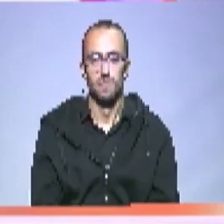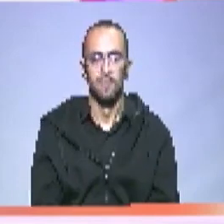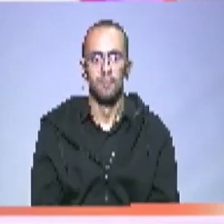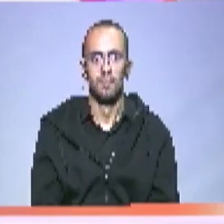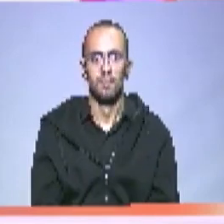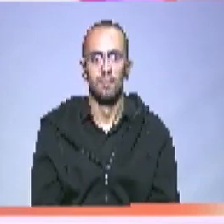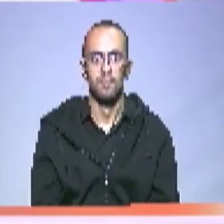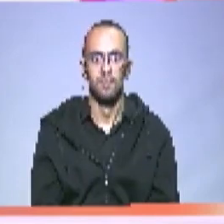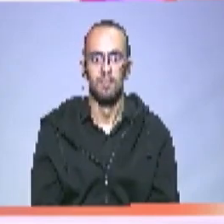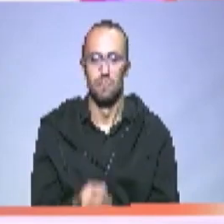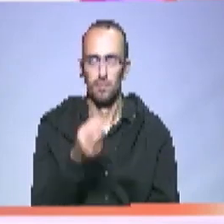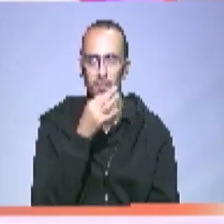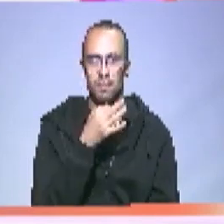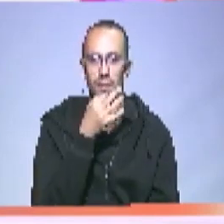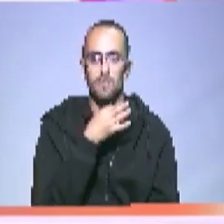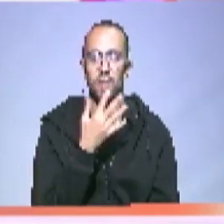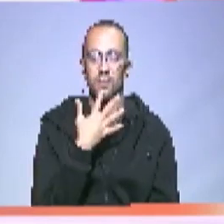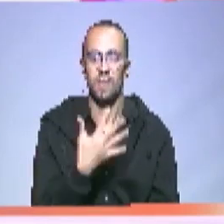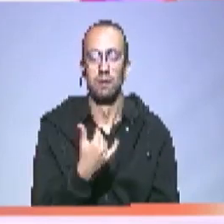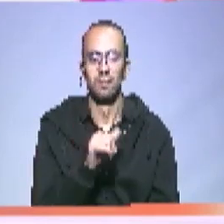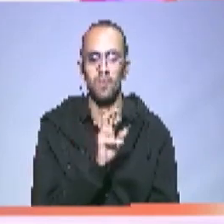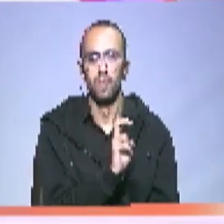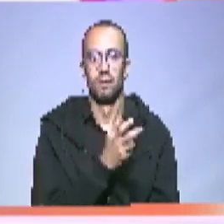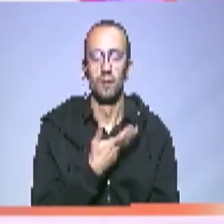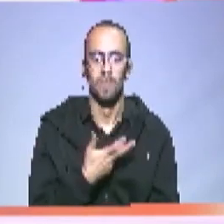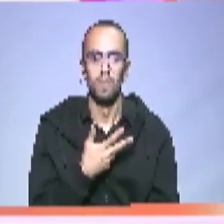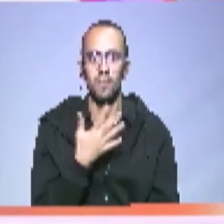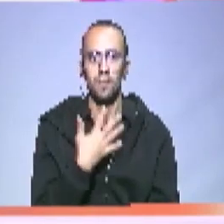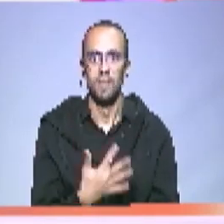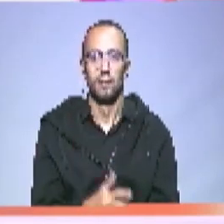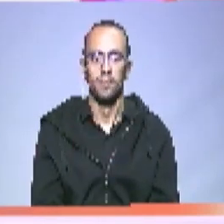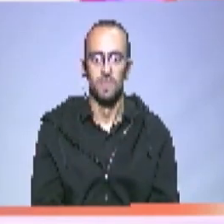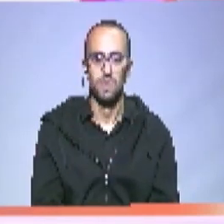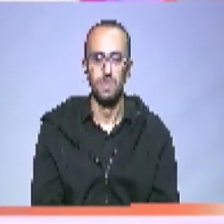بالله حوالي 5 دقايق تانية. بالظبط كده.